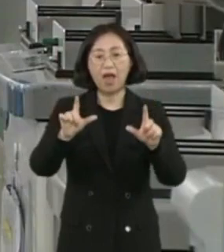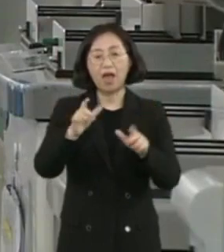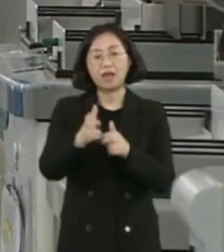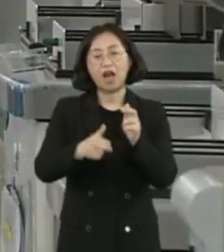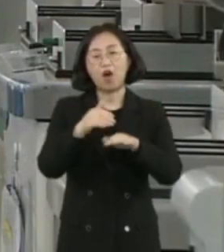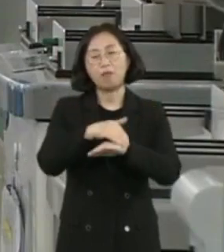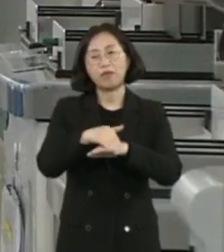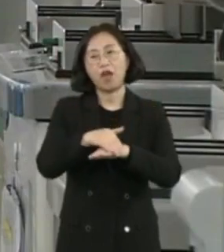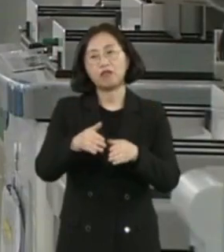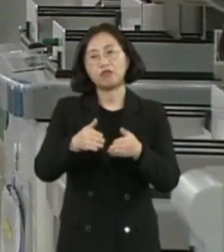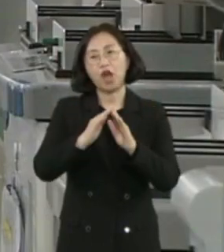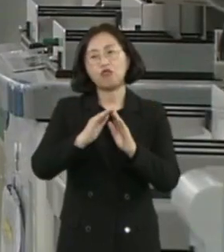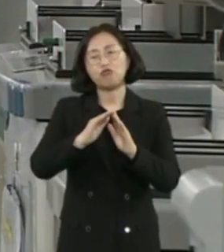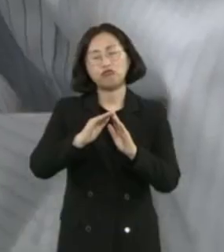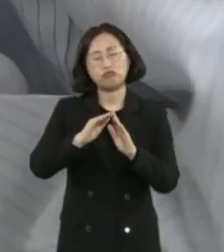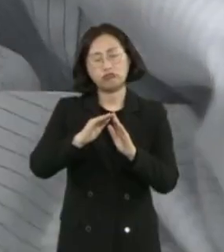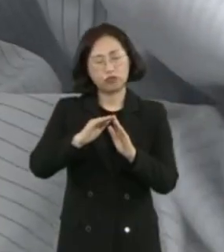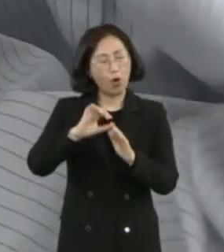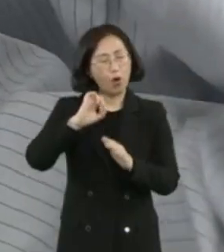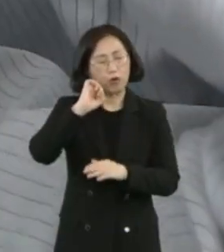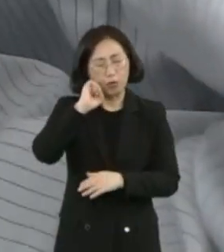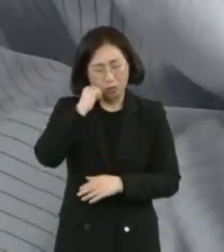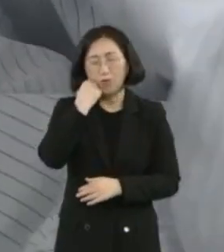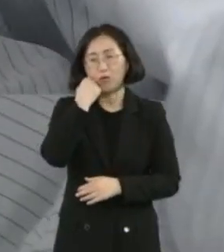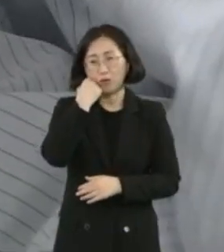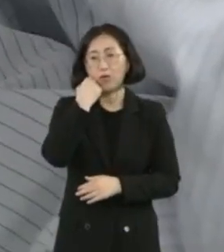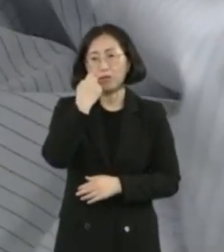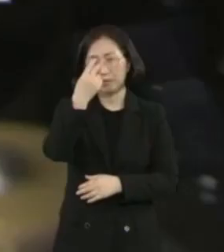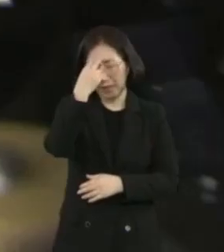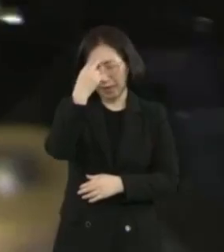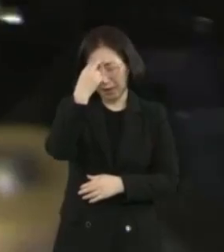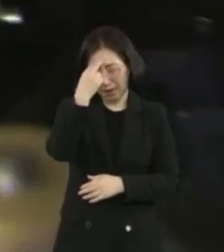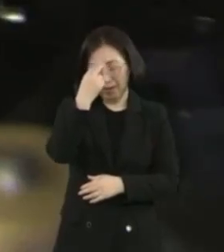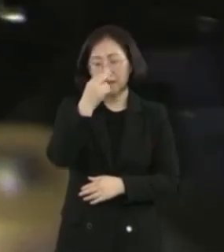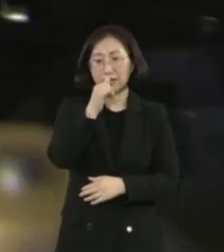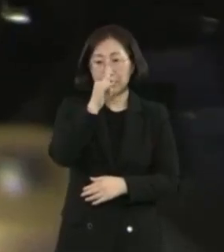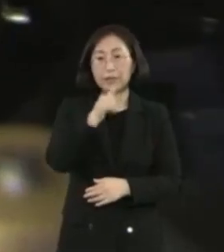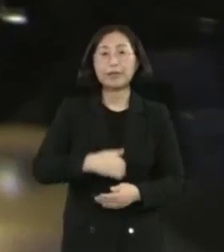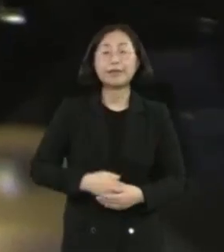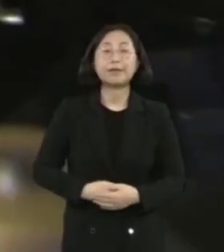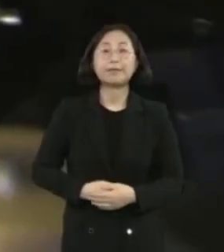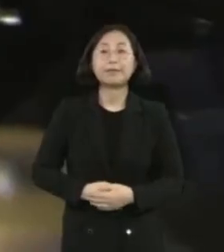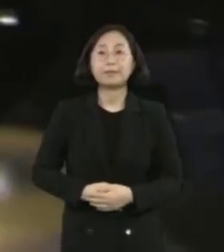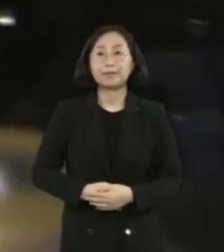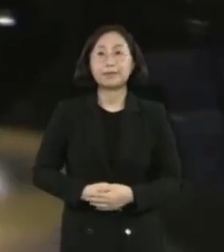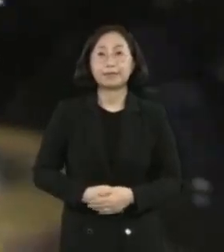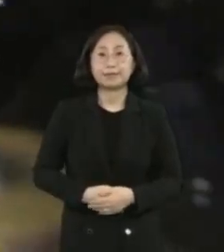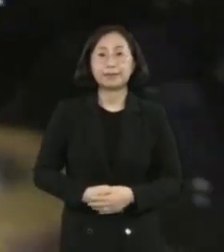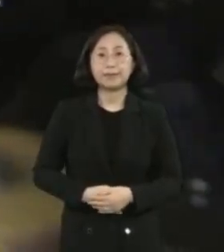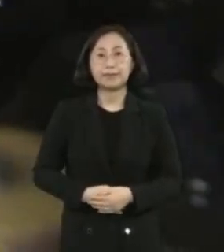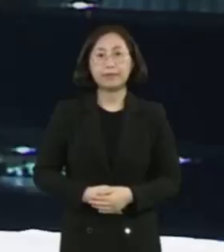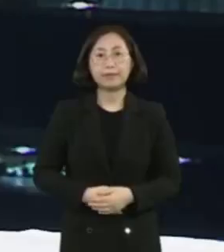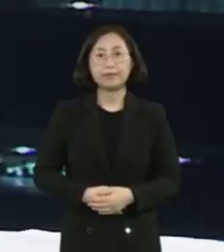사업계획 수립에도 어려움이 큰 것으로 나타났습니다. TJB 김건규입니다.